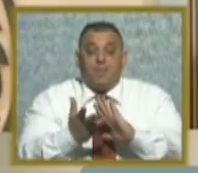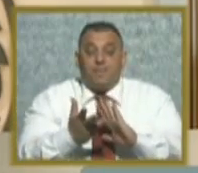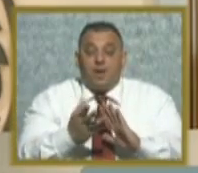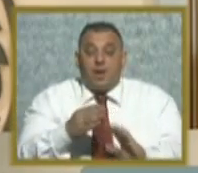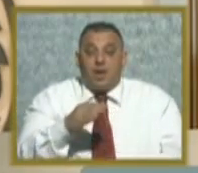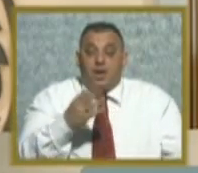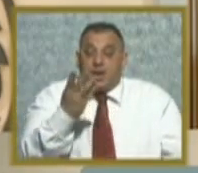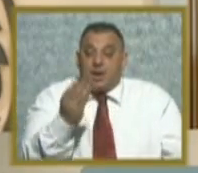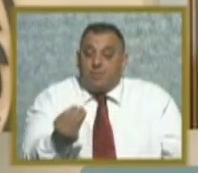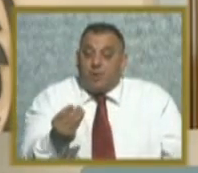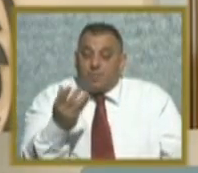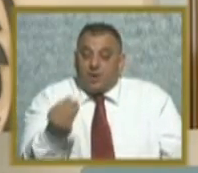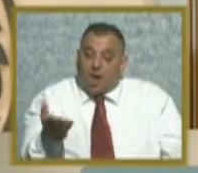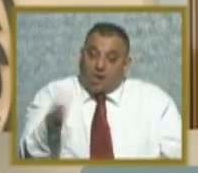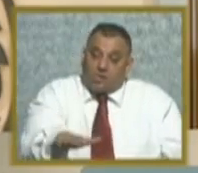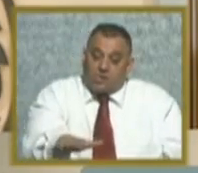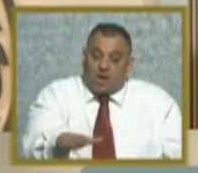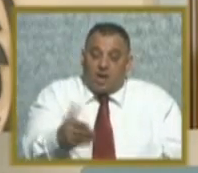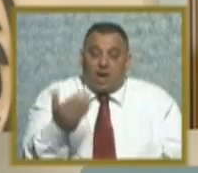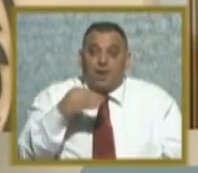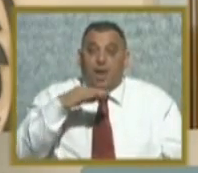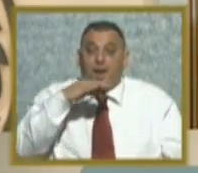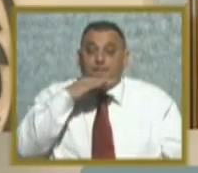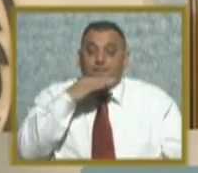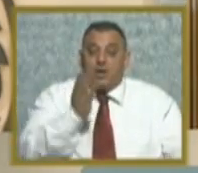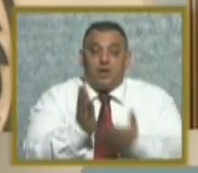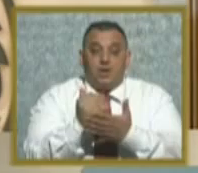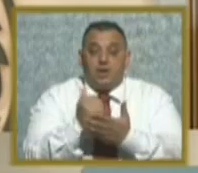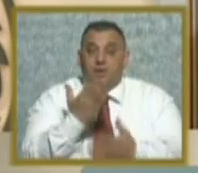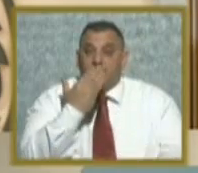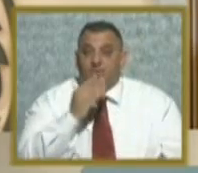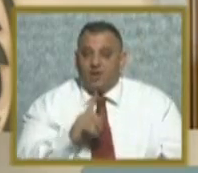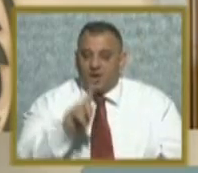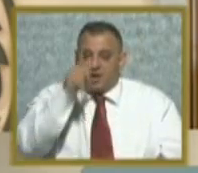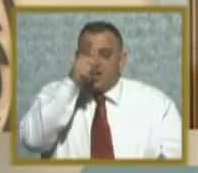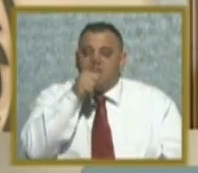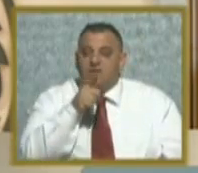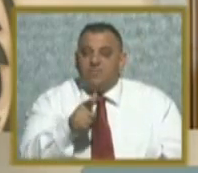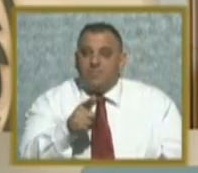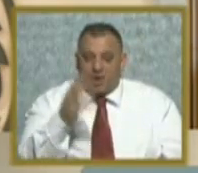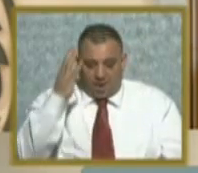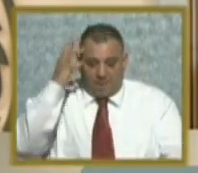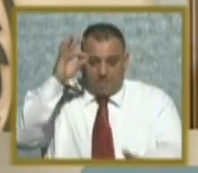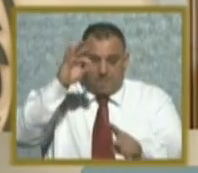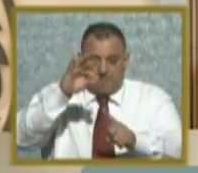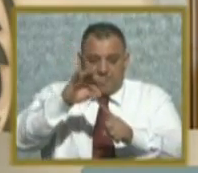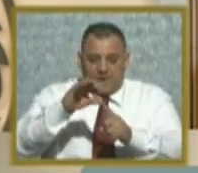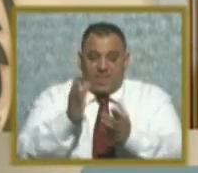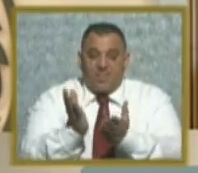مات الولد قبل الجد ما يرث أو قبل الأب؟ يا أختي الفاضلة، ربنا جل وعلا هو الذي تولى